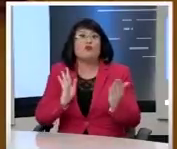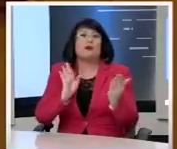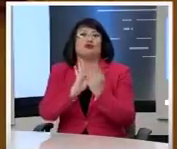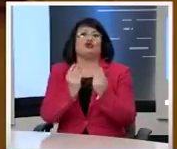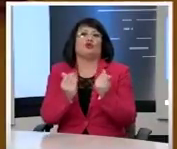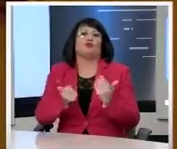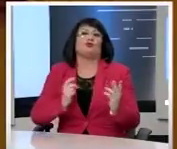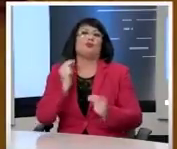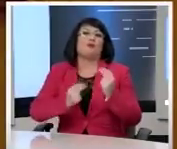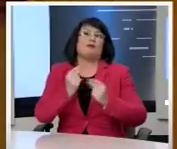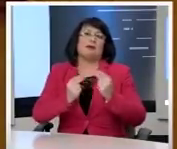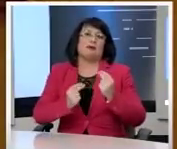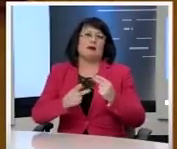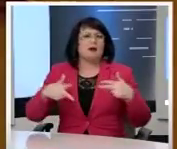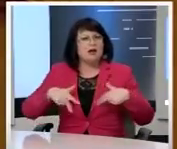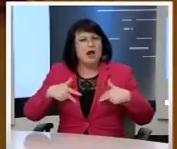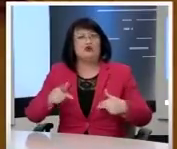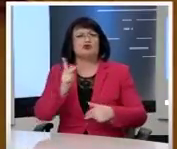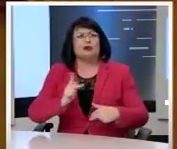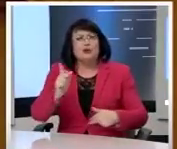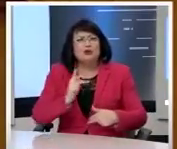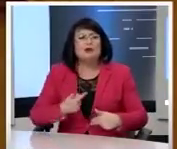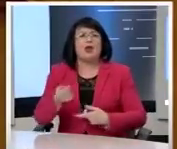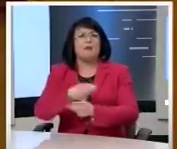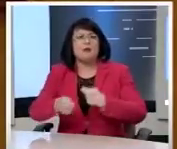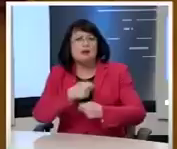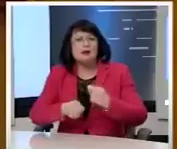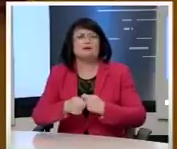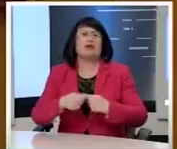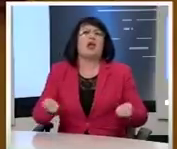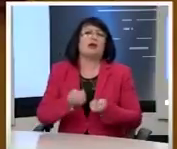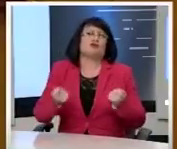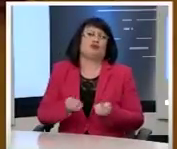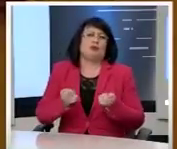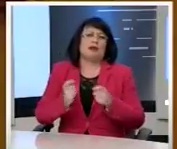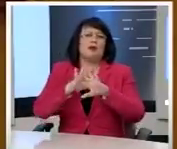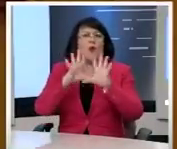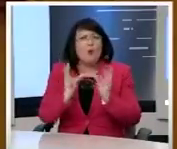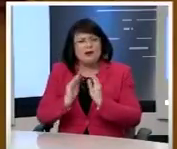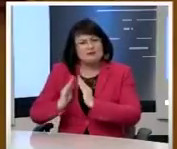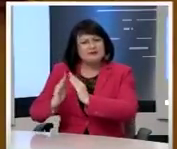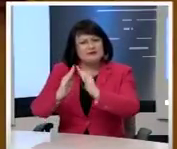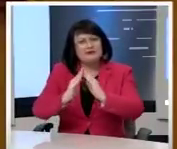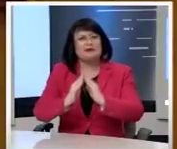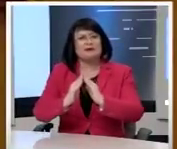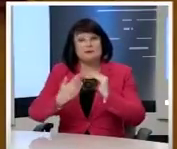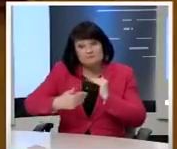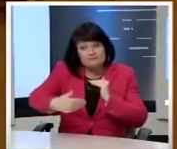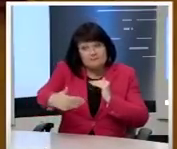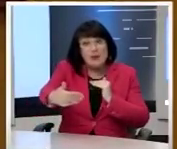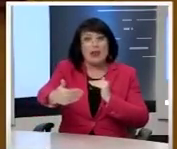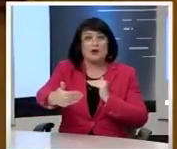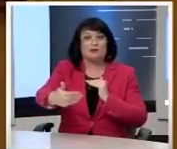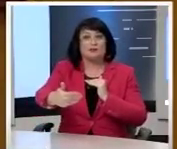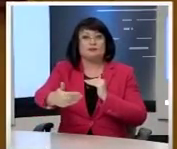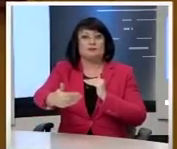τα προβλήματα ως κράτος, ως κοινωνία, ως επιχειρήσεις, ως εργαζόμενοι, ως νοικοκυριά, με κάποιο ορίζοντα μπροστά μας, με